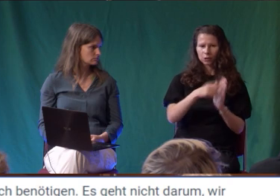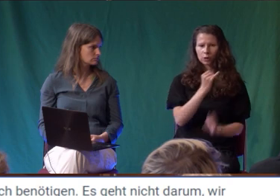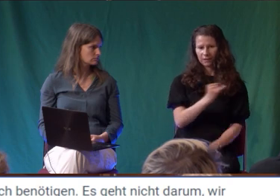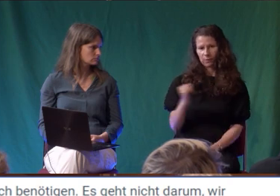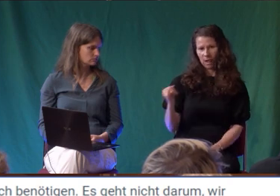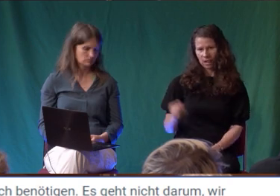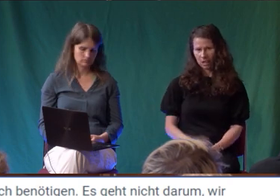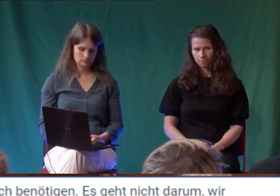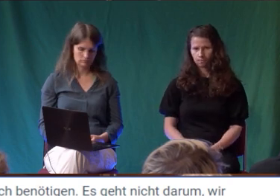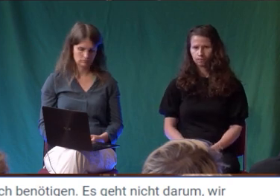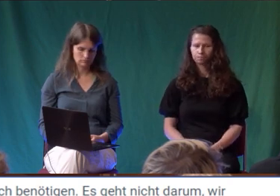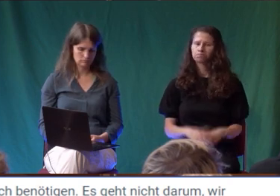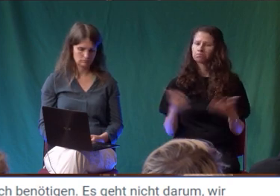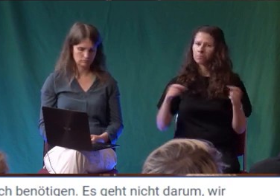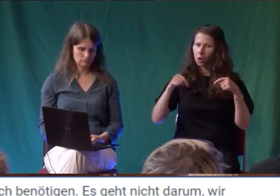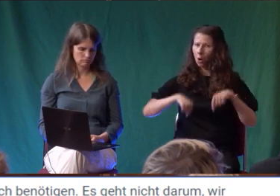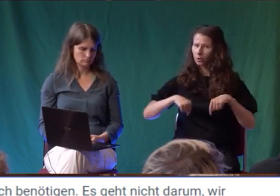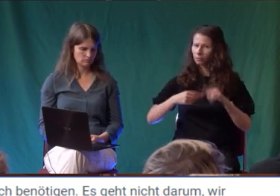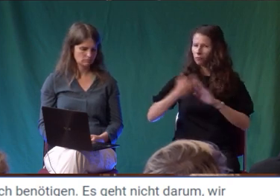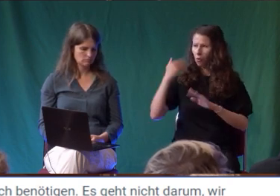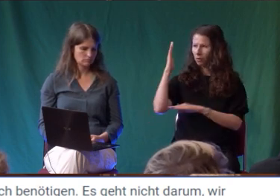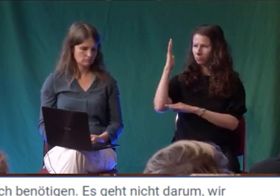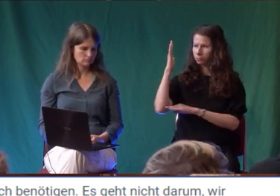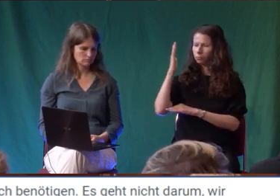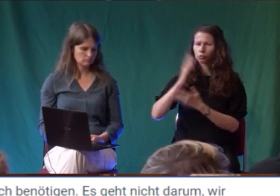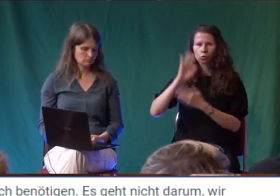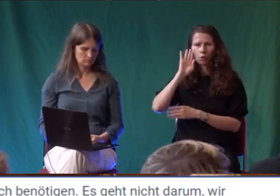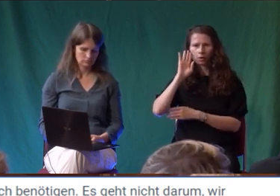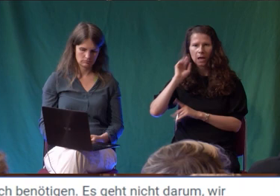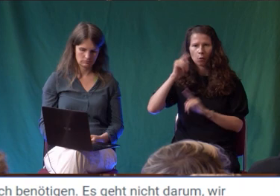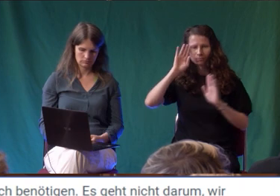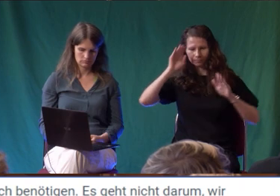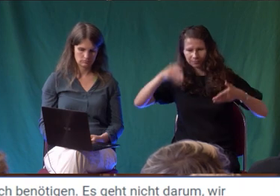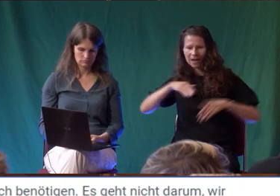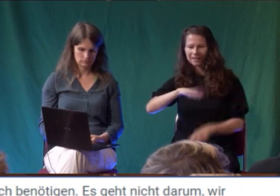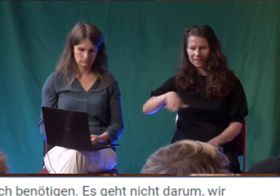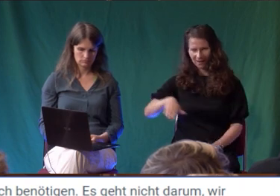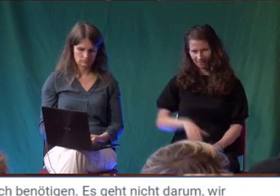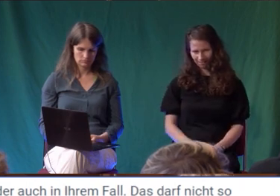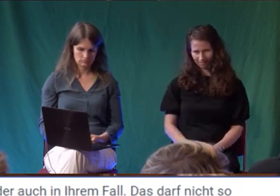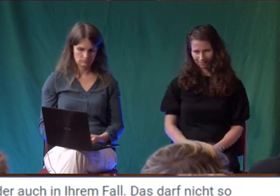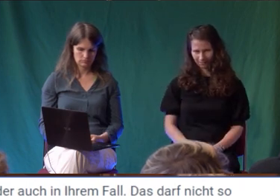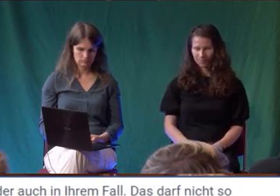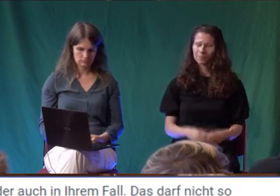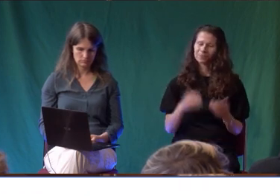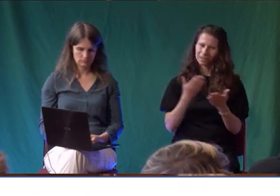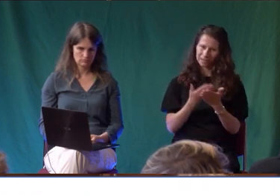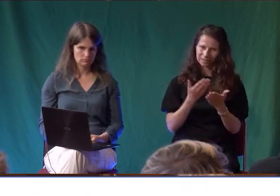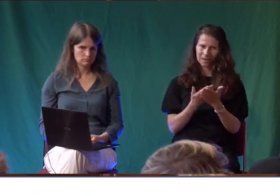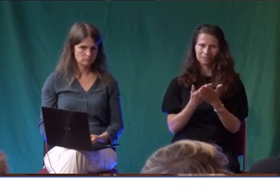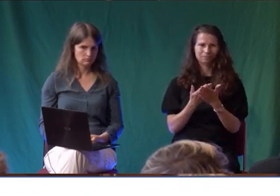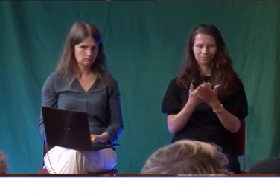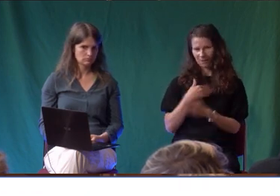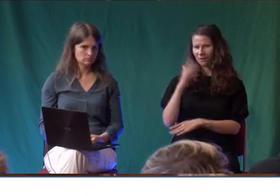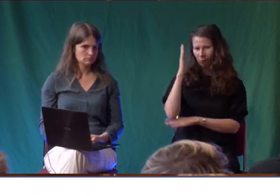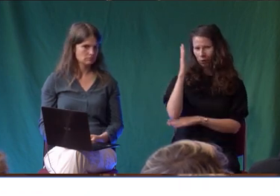wir haben ja heute auch schon gehört wir gucken auf die Kinder deshalb habe ich das auch mit in meinen